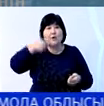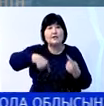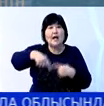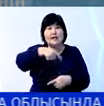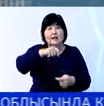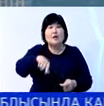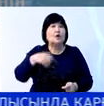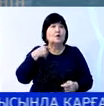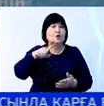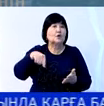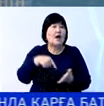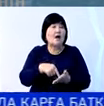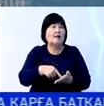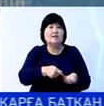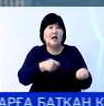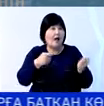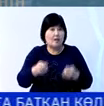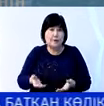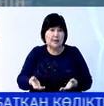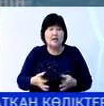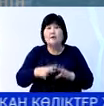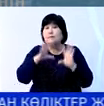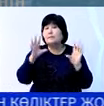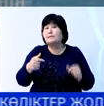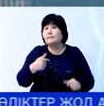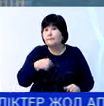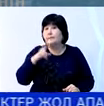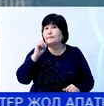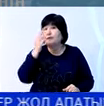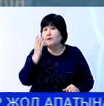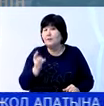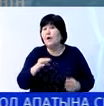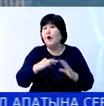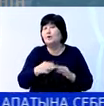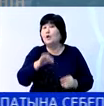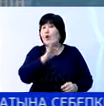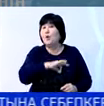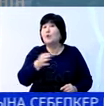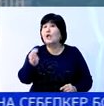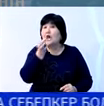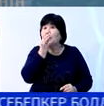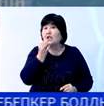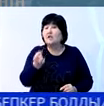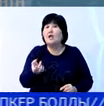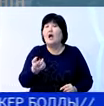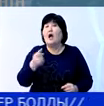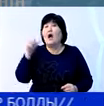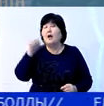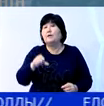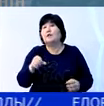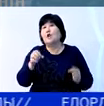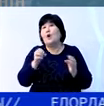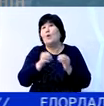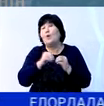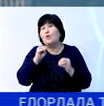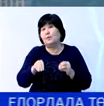және Қызылорда қаласынан кәсіпкер әкеледі. Жалпы біздің Қармақшы ауданының қолданатын жұмыртқасы аптасына 10 мың жұмыртқа екен.